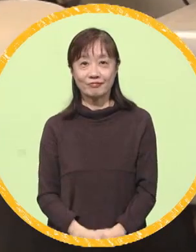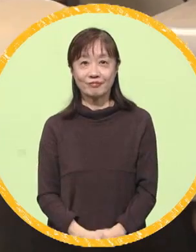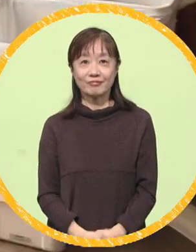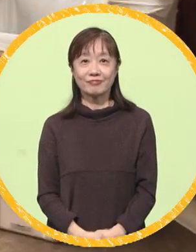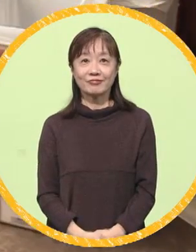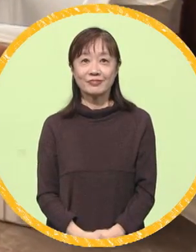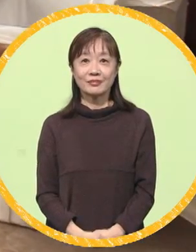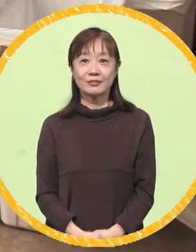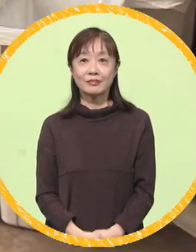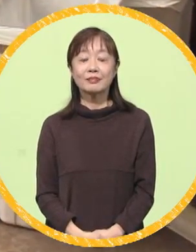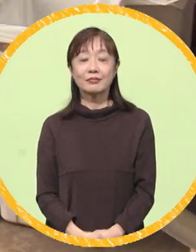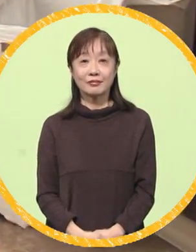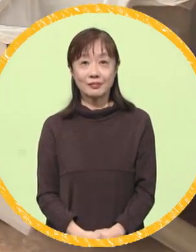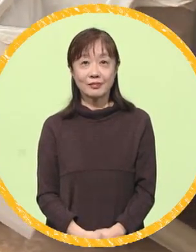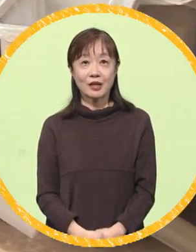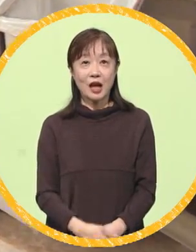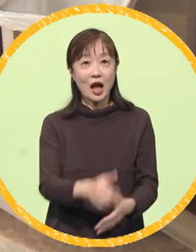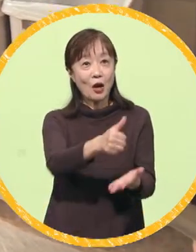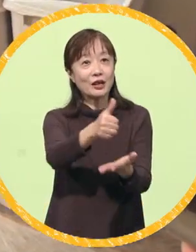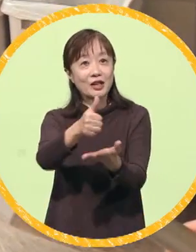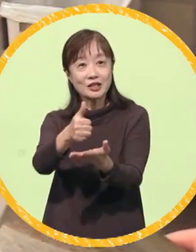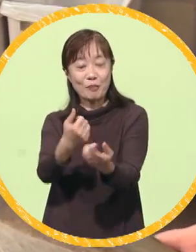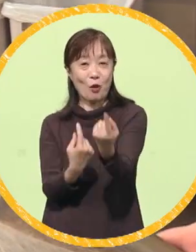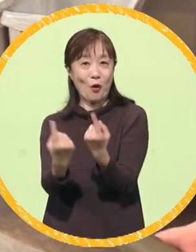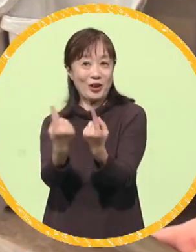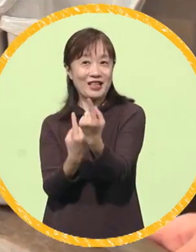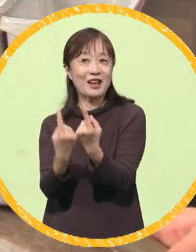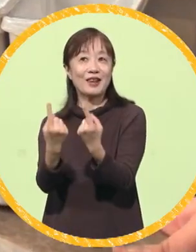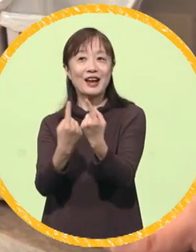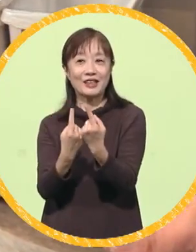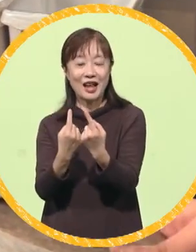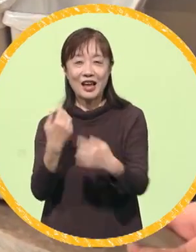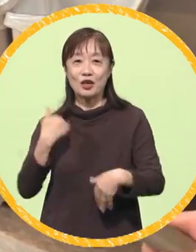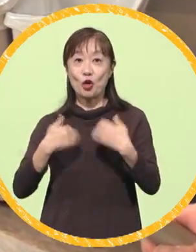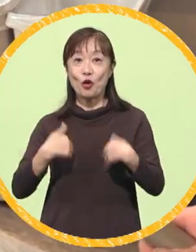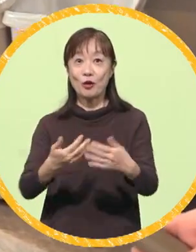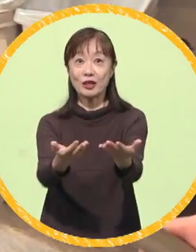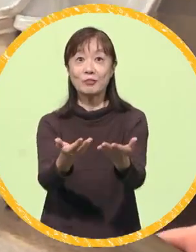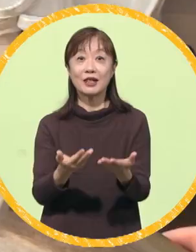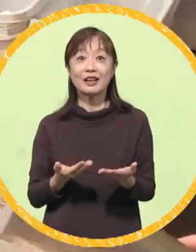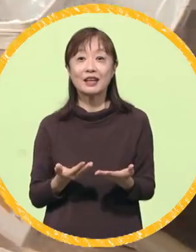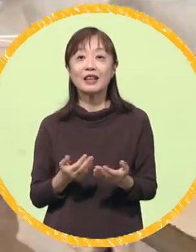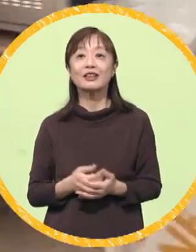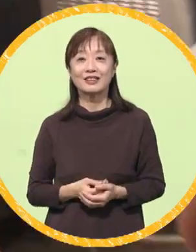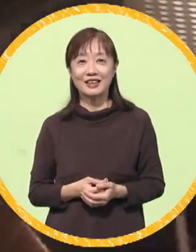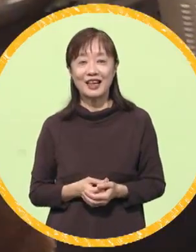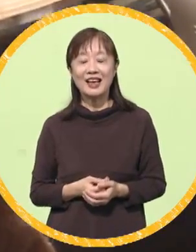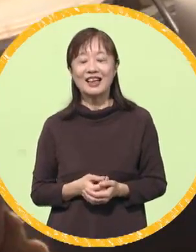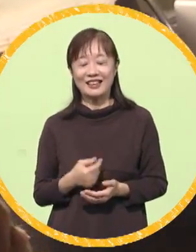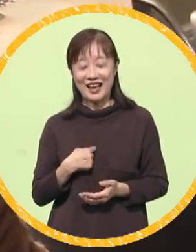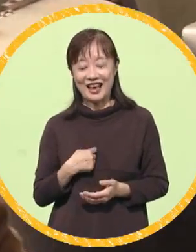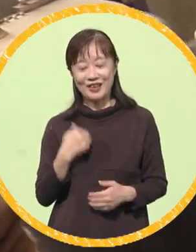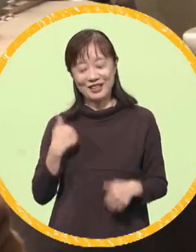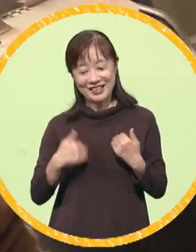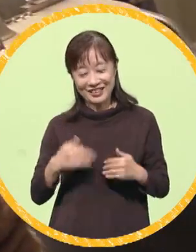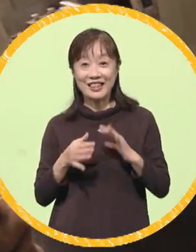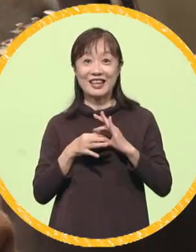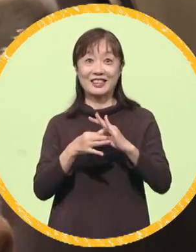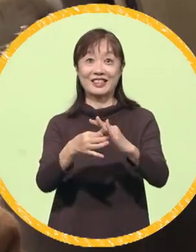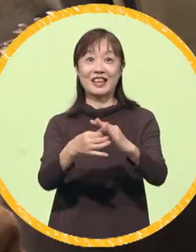思います。買ってくれるお客さんがいるんで、それは喜んでもらってるんで、それは多分続けてるんだ